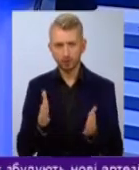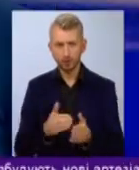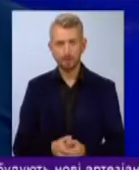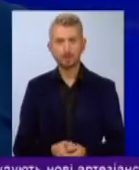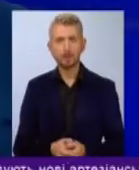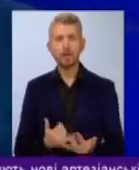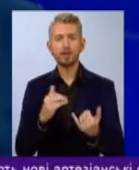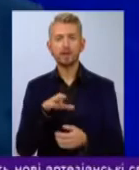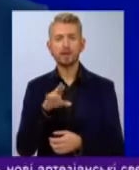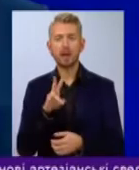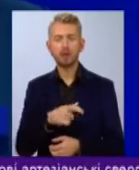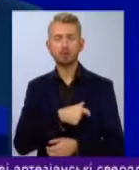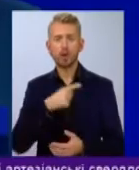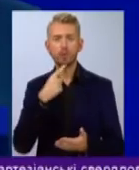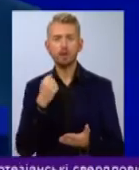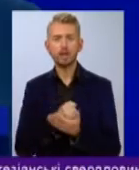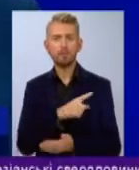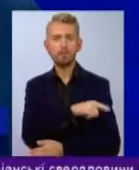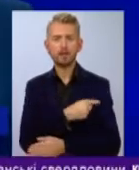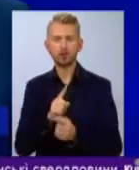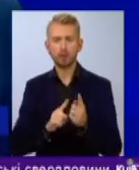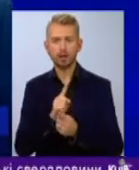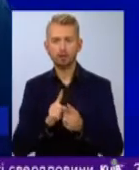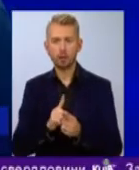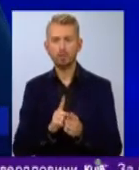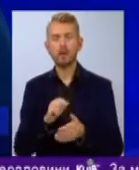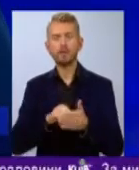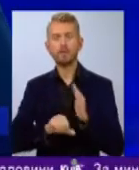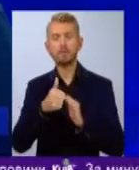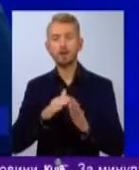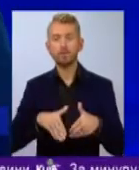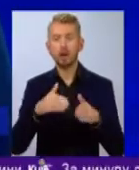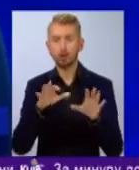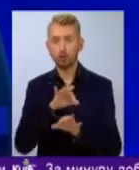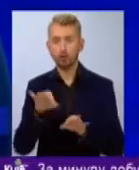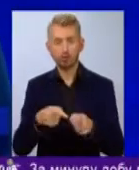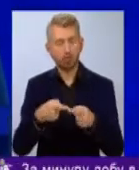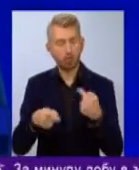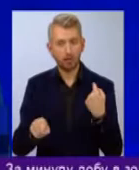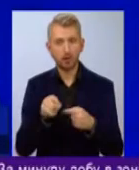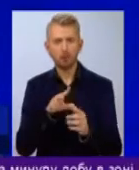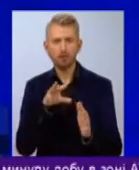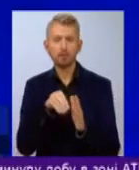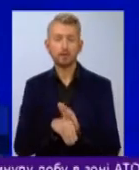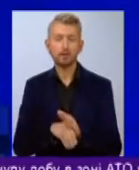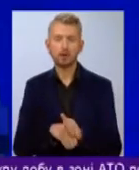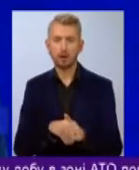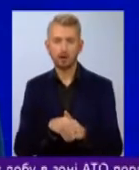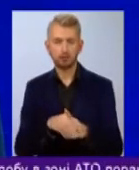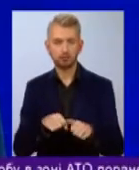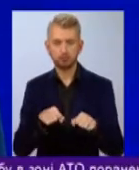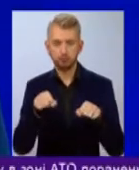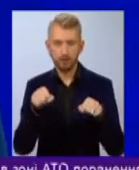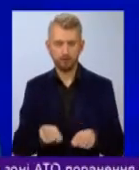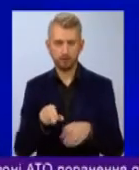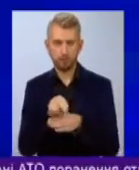ефірі СТН. Депутати ухвалили медичну реформу. Від першого варіанту законопроект суттєво відрізняється. До нього внесли силу вселенну праву. У